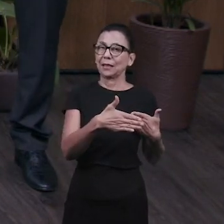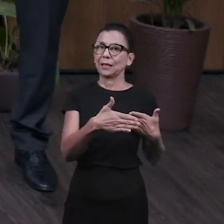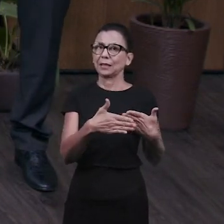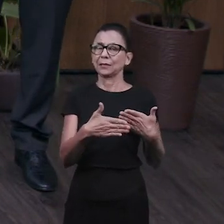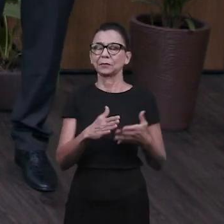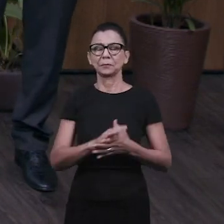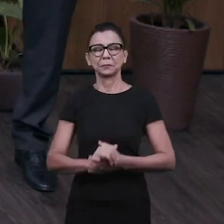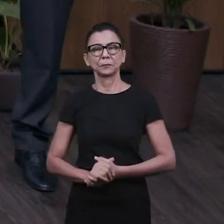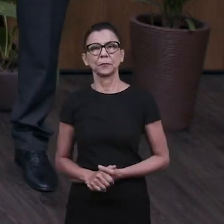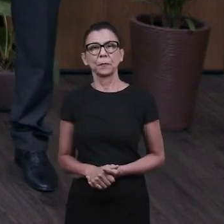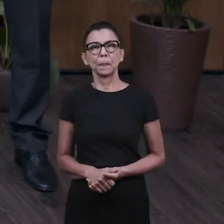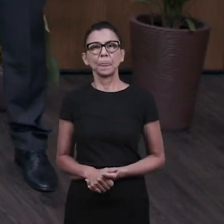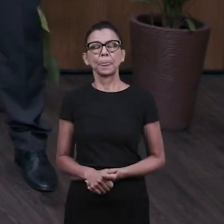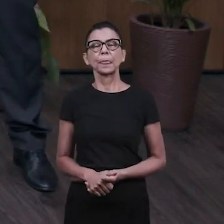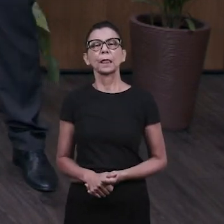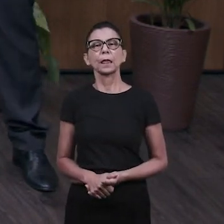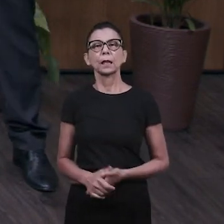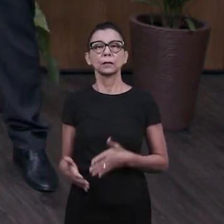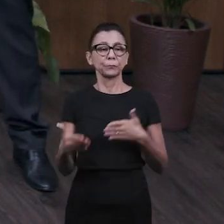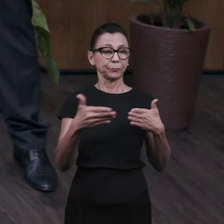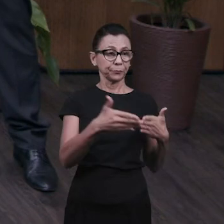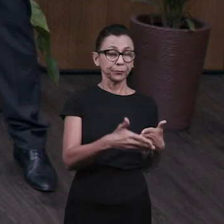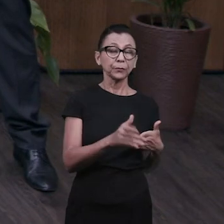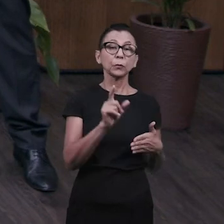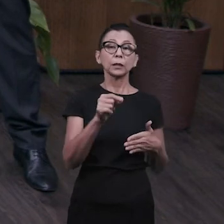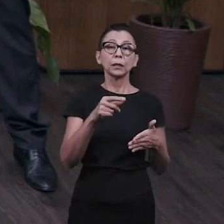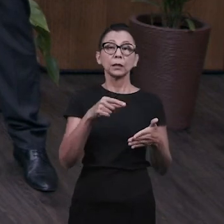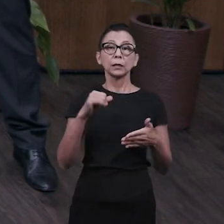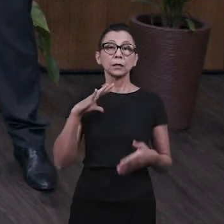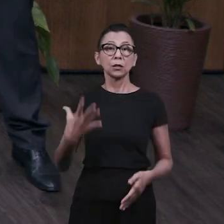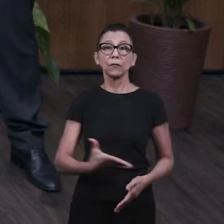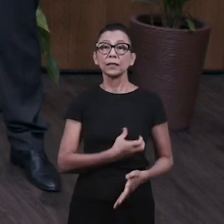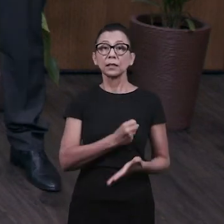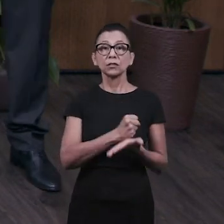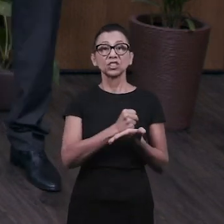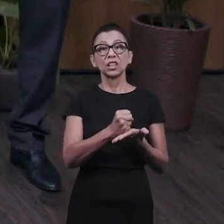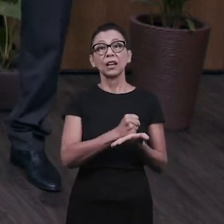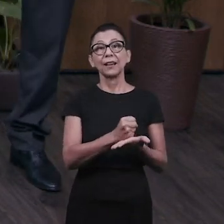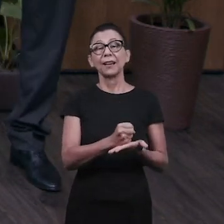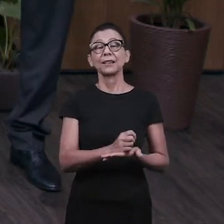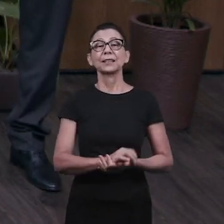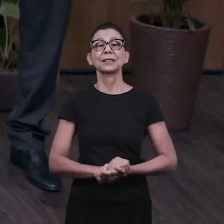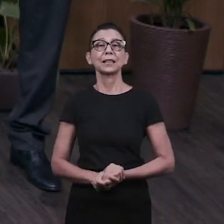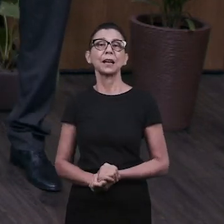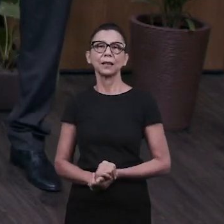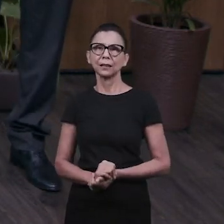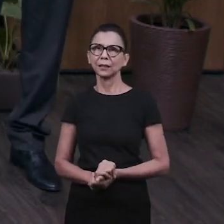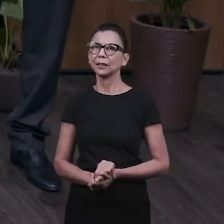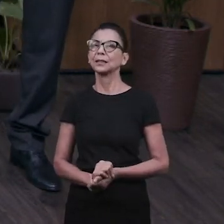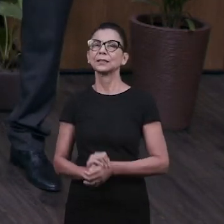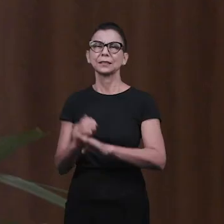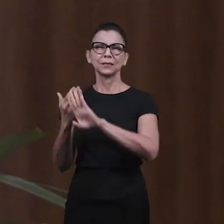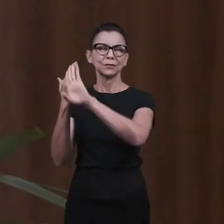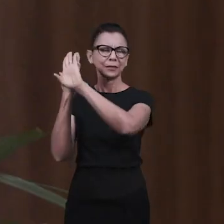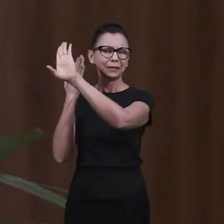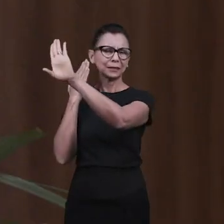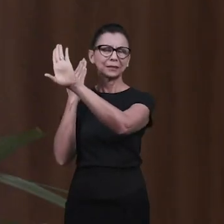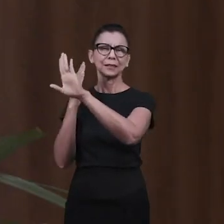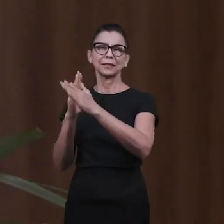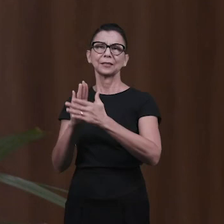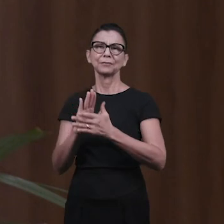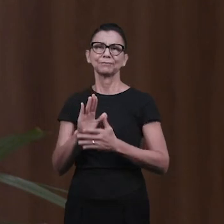c'est bien d'expliquer bien ça. Cela signifie de perdre le salut, de s'éloigner de la bénédiction.